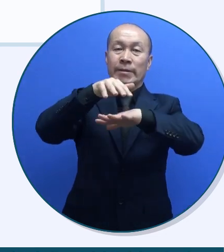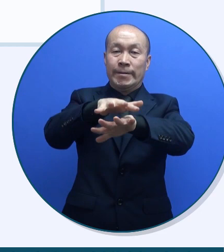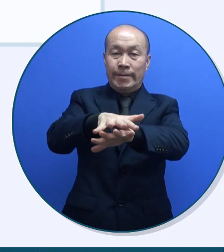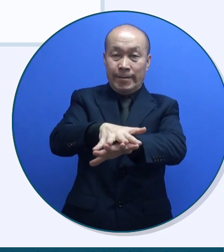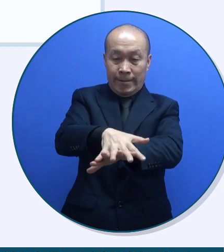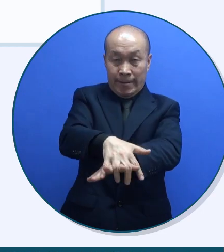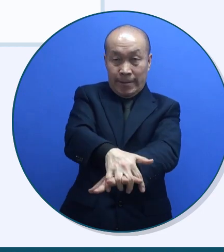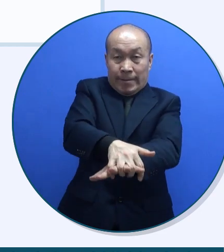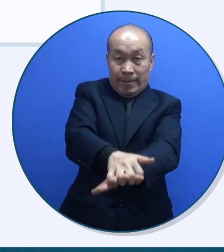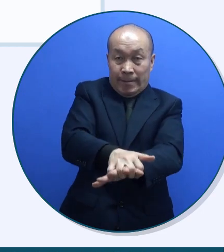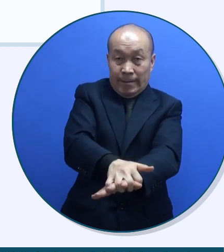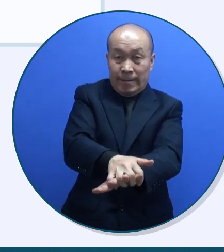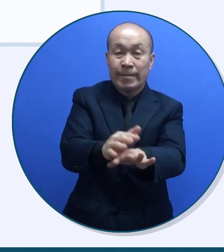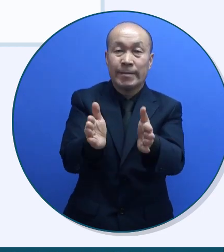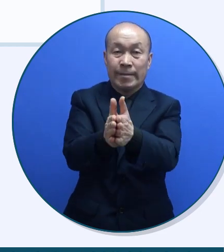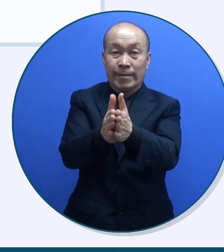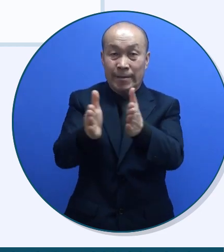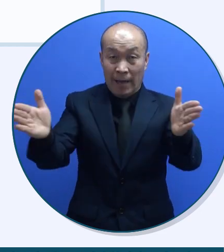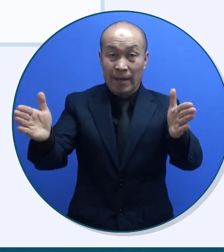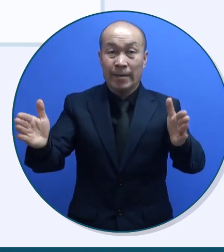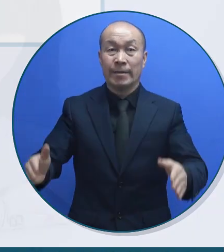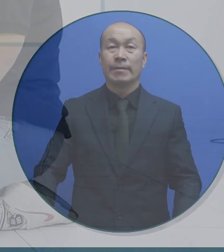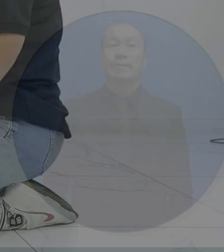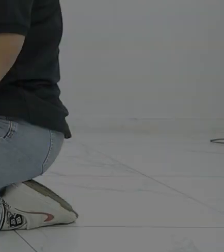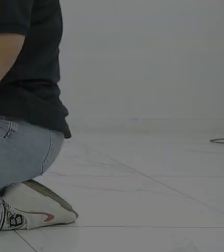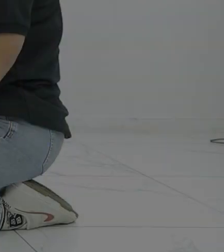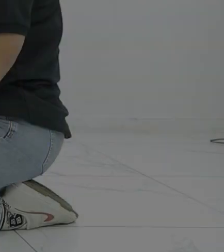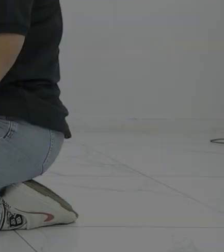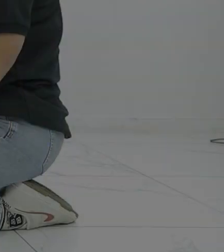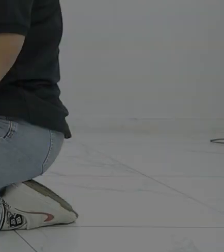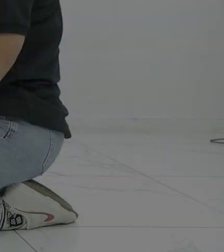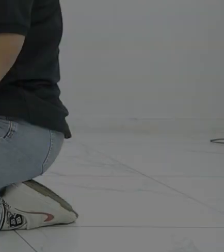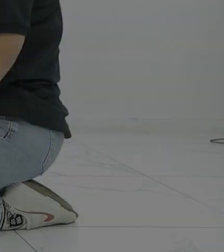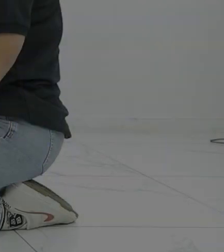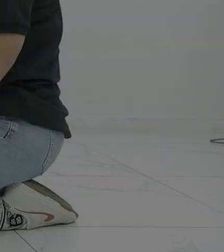없다면 즉시 가슴 압박을 시행합니다.